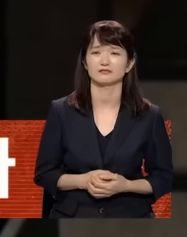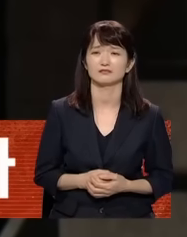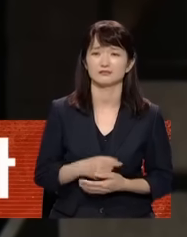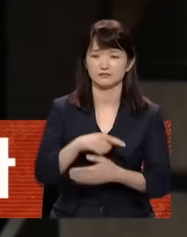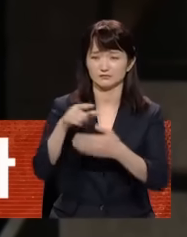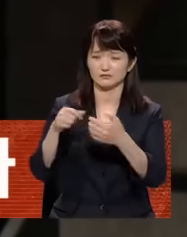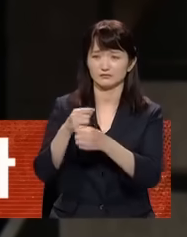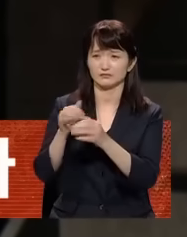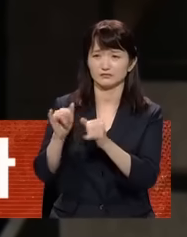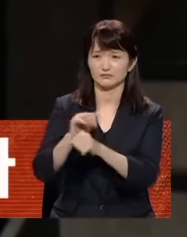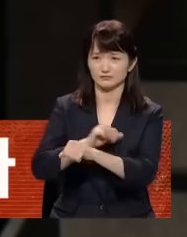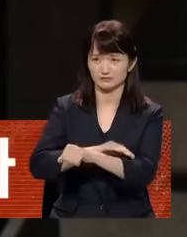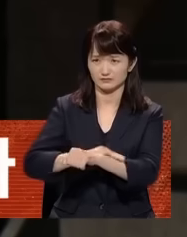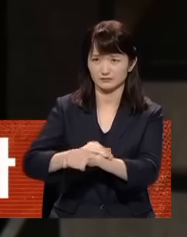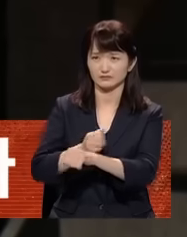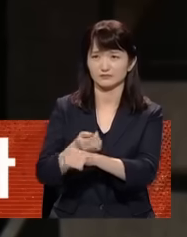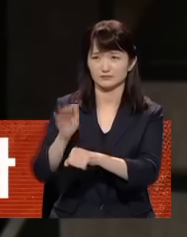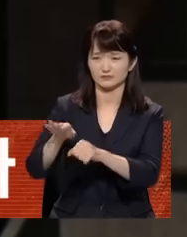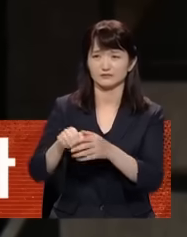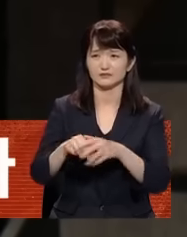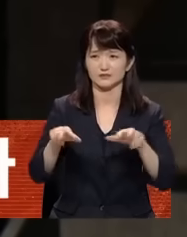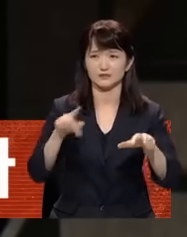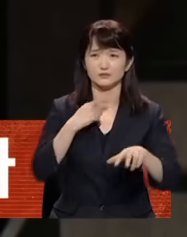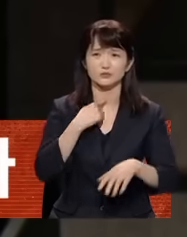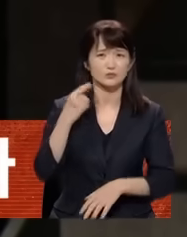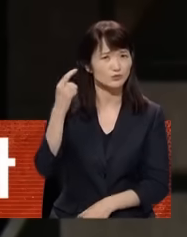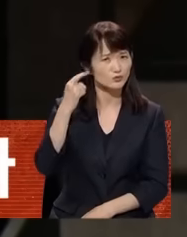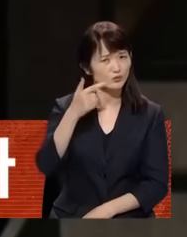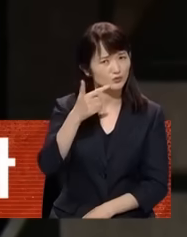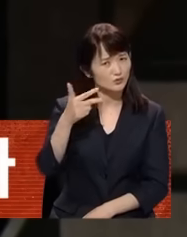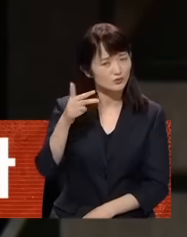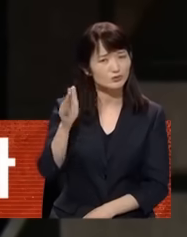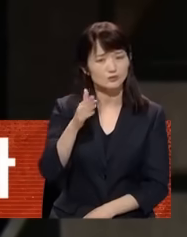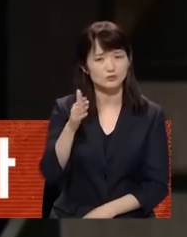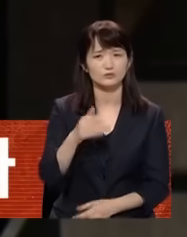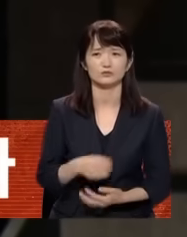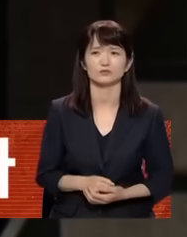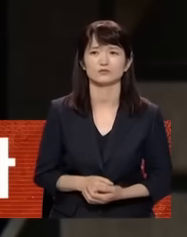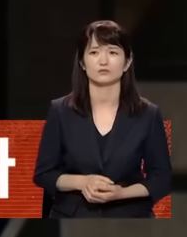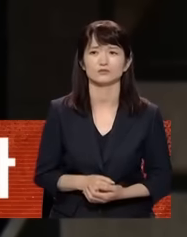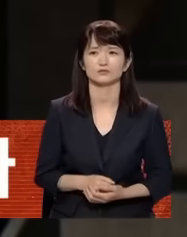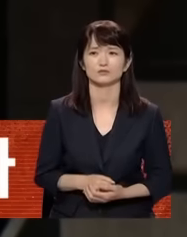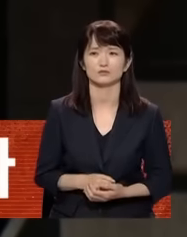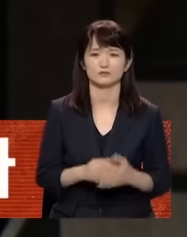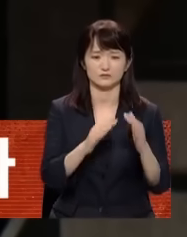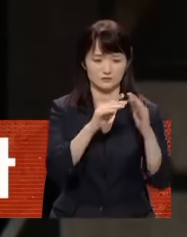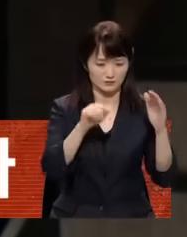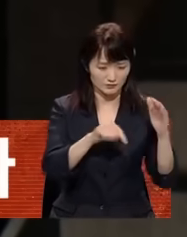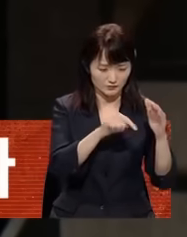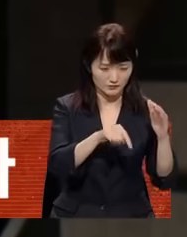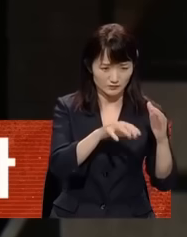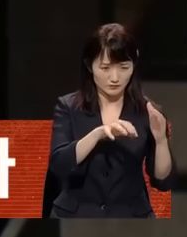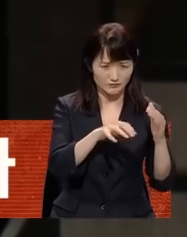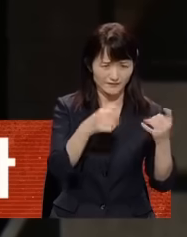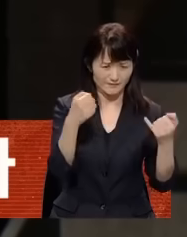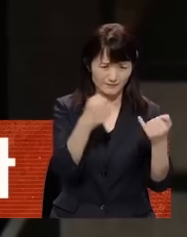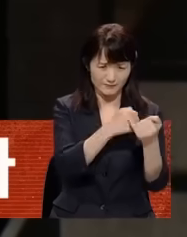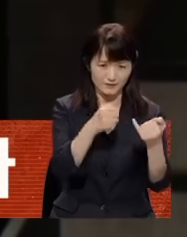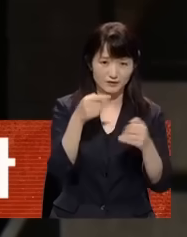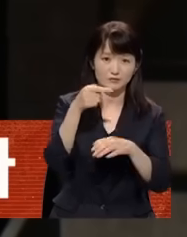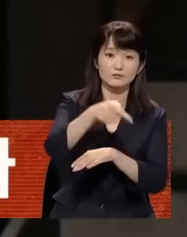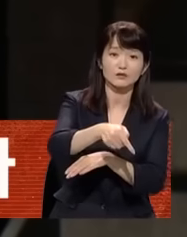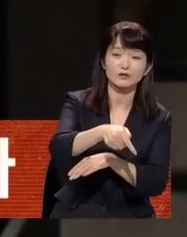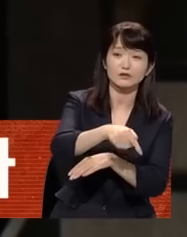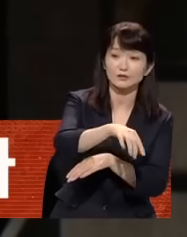한 6 7 정도밖에 안 되는듯한 느낌은 드는 거예요 그러면 이럴 수 있잖아요 그렇게 안에서 새는 바가지 바깥에서 새는데